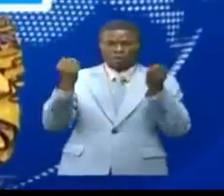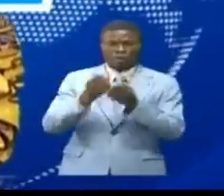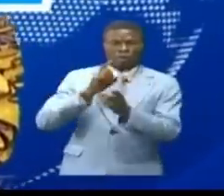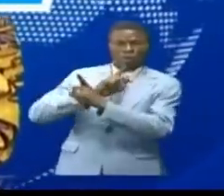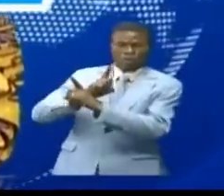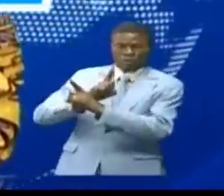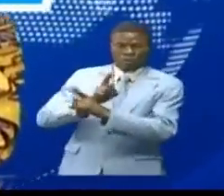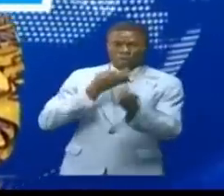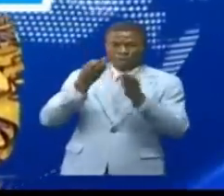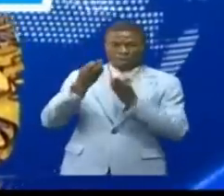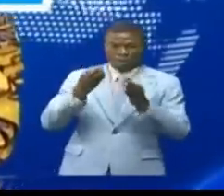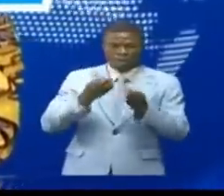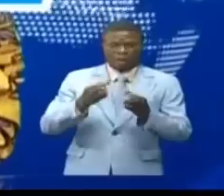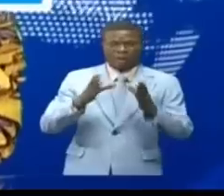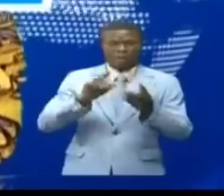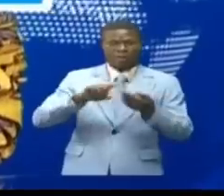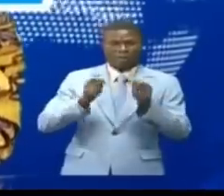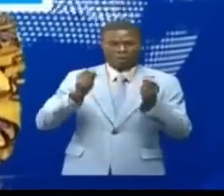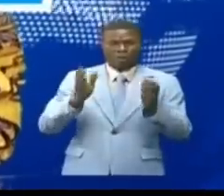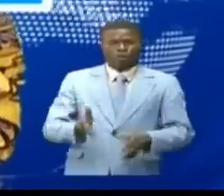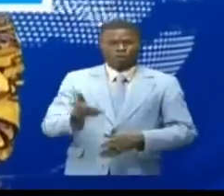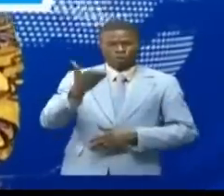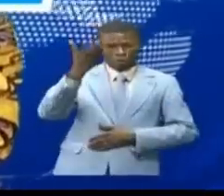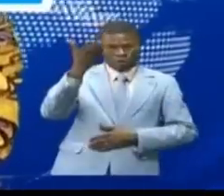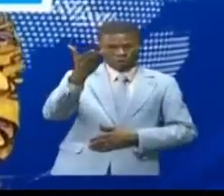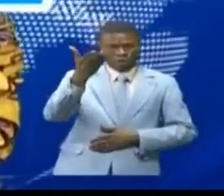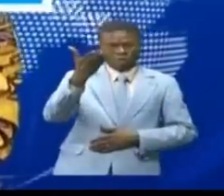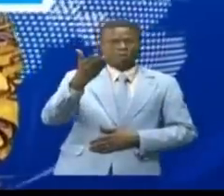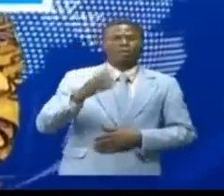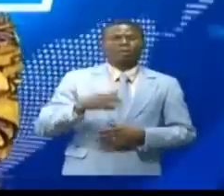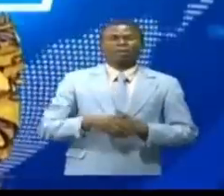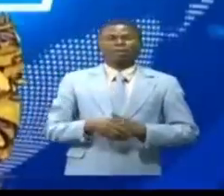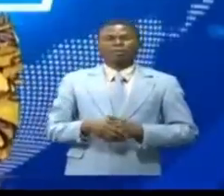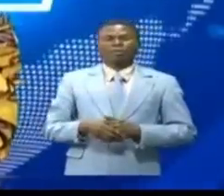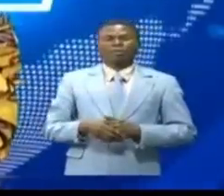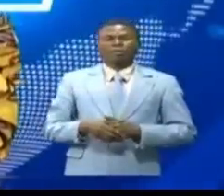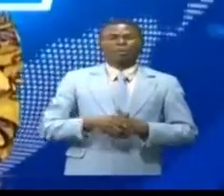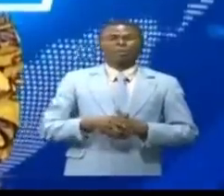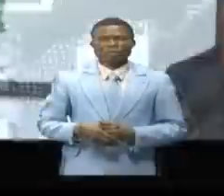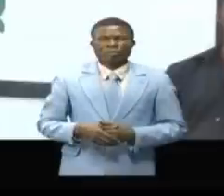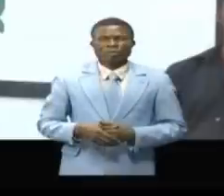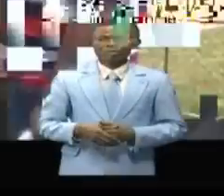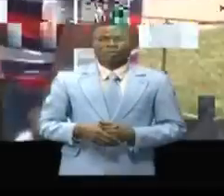Des précisions avec Théodore Kadingou et Sylvain Kabasele.